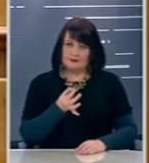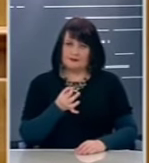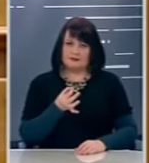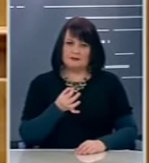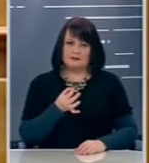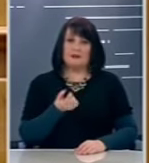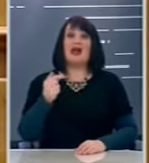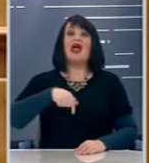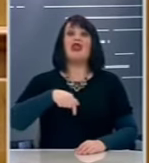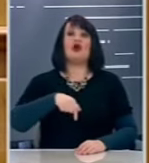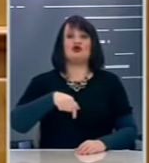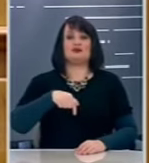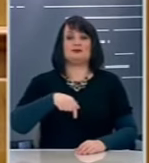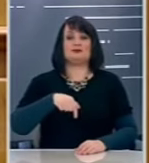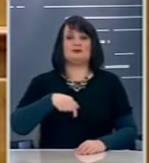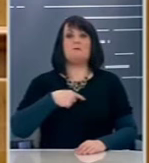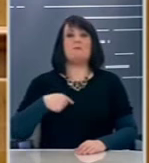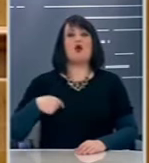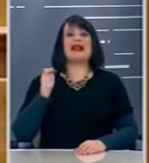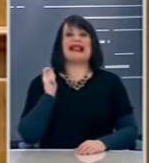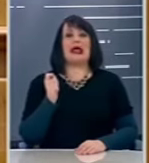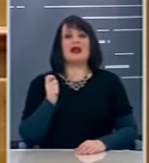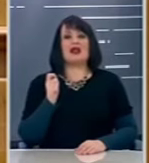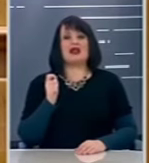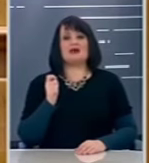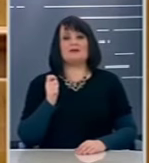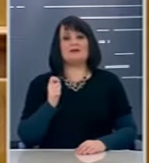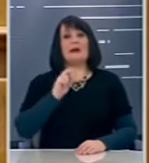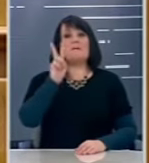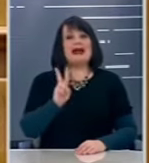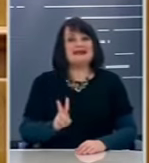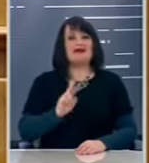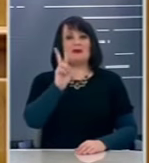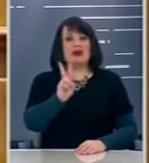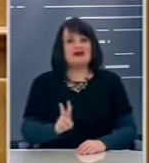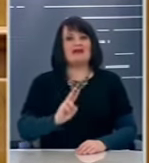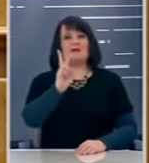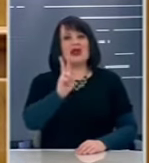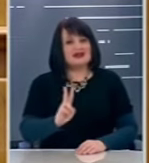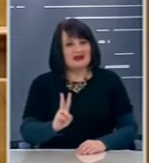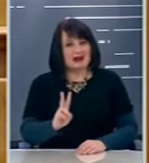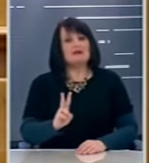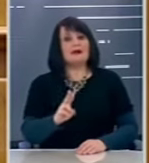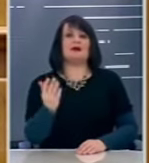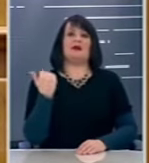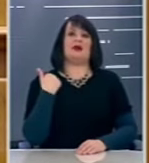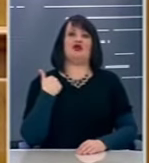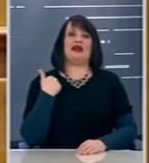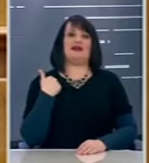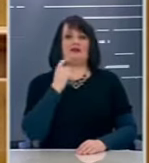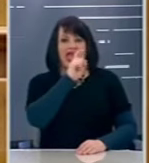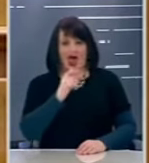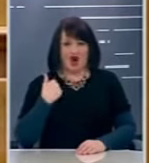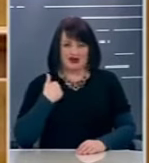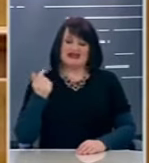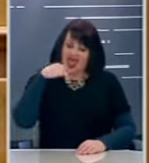θα είμαι εδώ για τους αρχηγούς των κομμάτων κάθε Παρασκευή, αρκεί να με ρωτάνε.